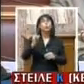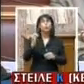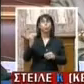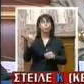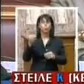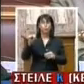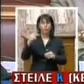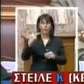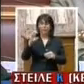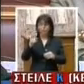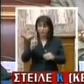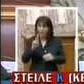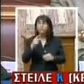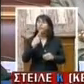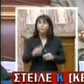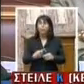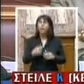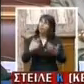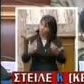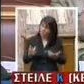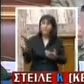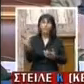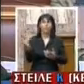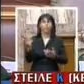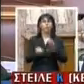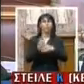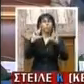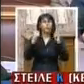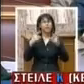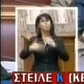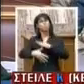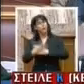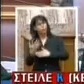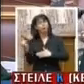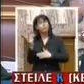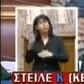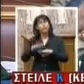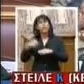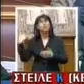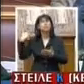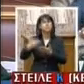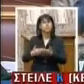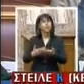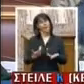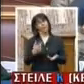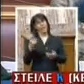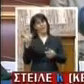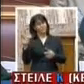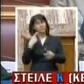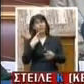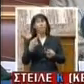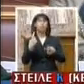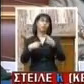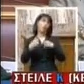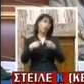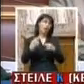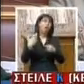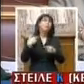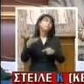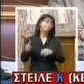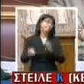χρόνια φταίνε. Βεβαίως. Και είχατε τη δικαιολογία πέρυσι τέτοιο καιρό ότι η Νέα Δημοκρατία μας οδήγησε στα τάρταρα και